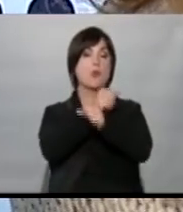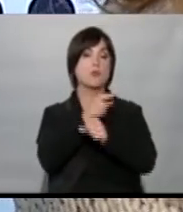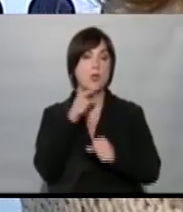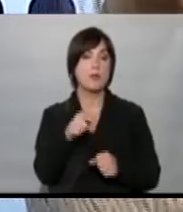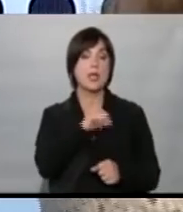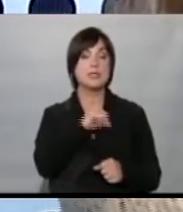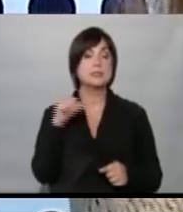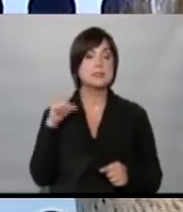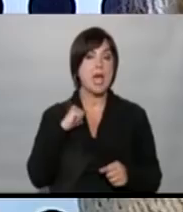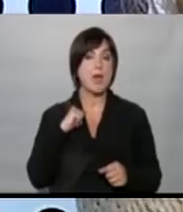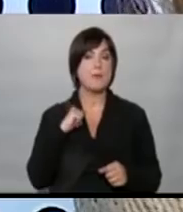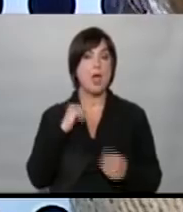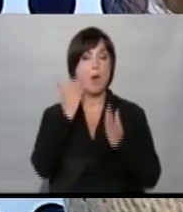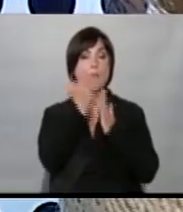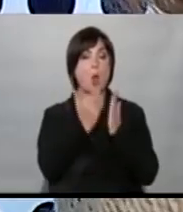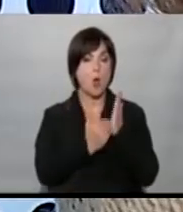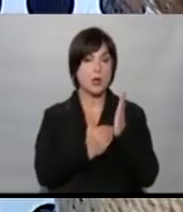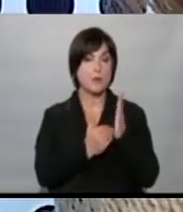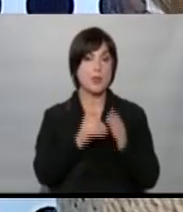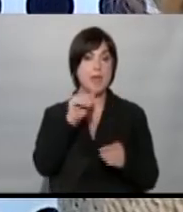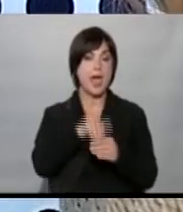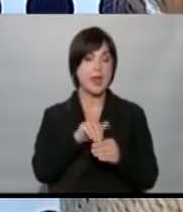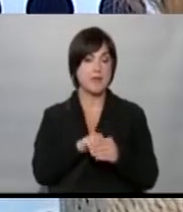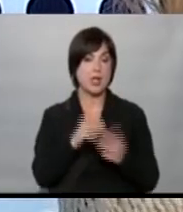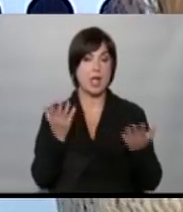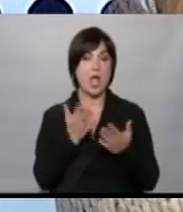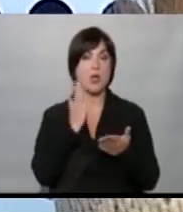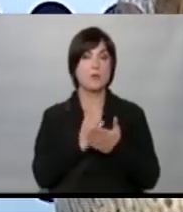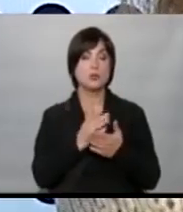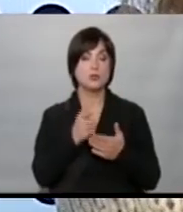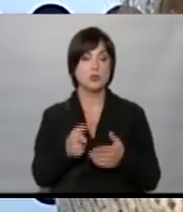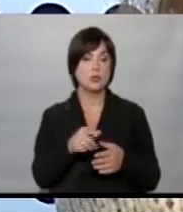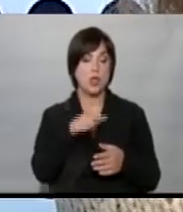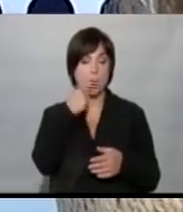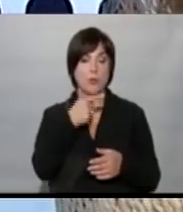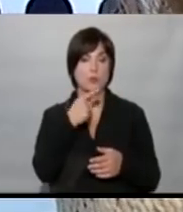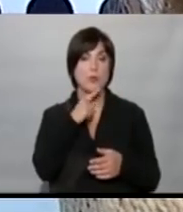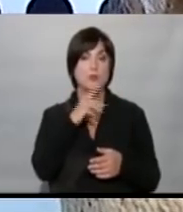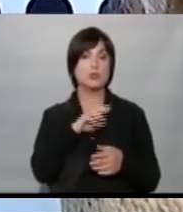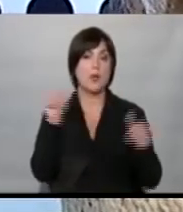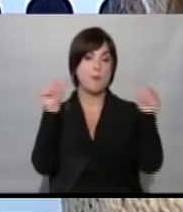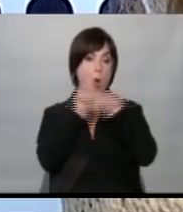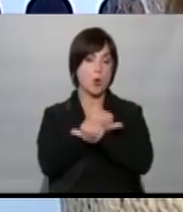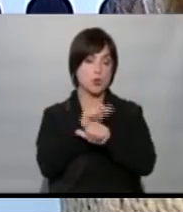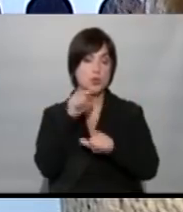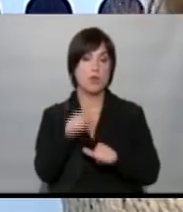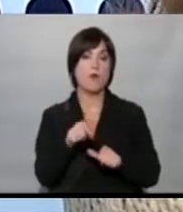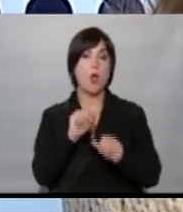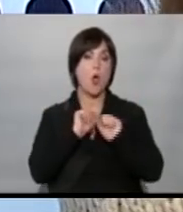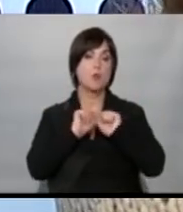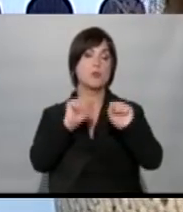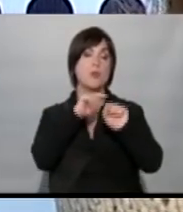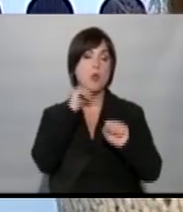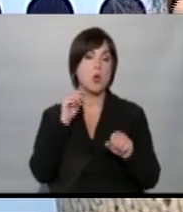дека самата програма на референдумов и како беше тој изведен методолошки, беше скроз погрешно и дека тој одби многу